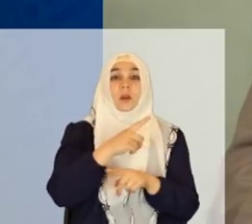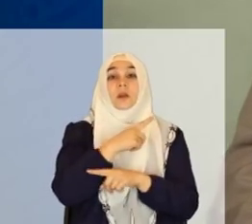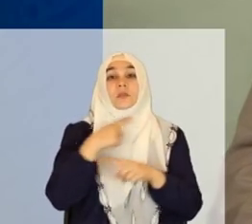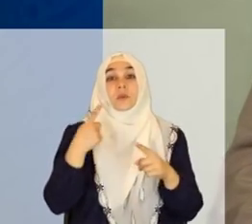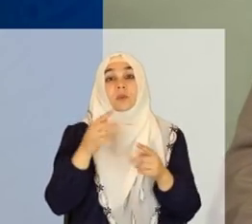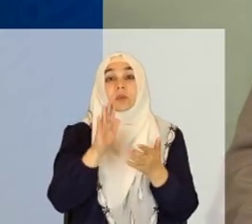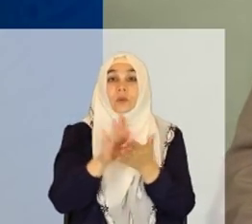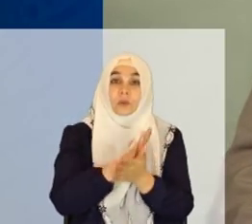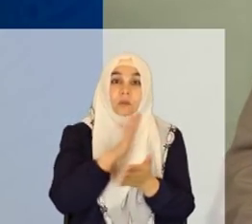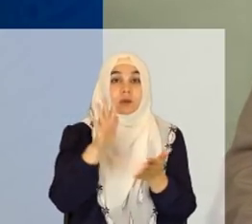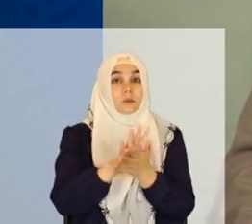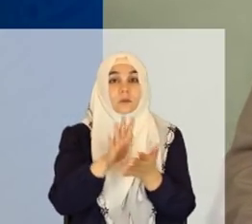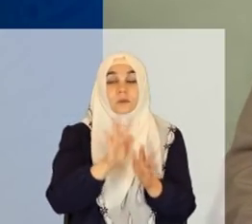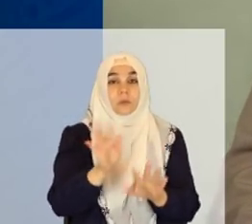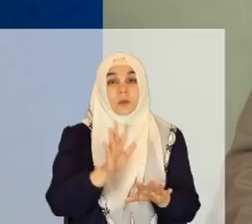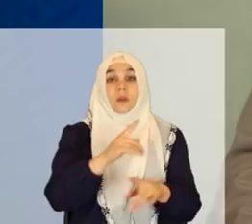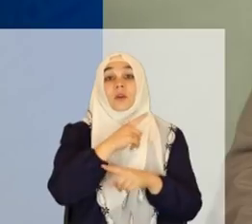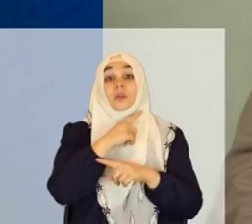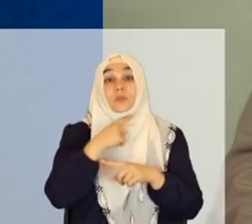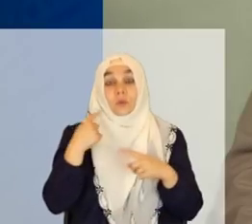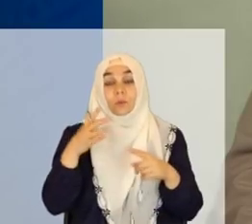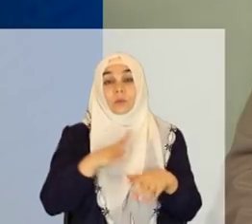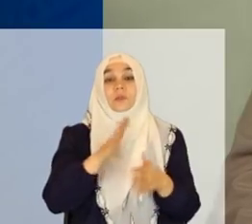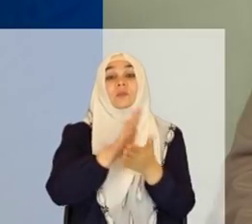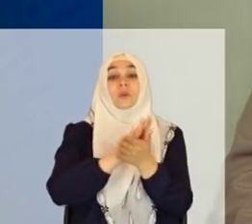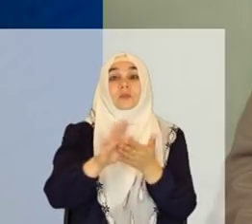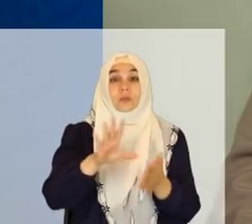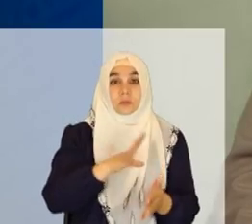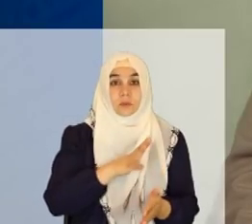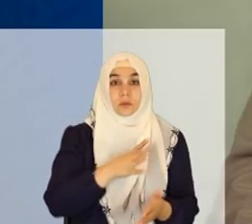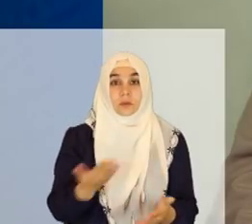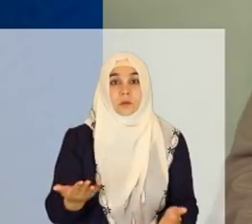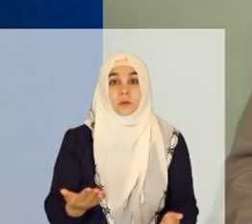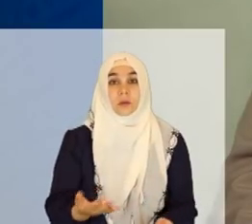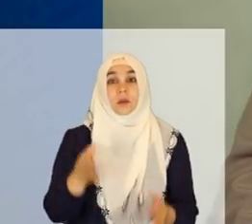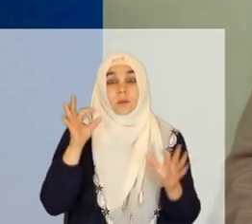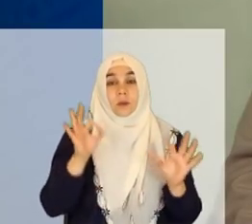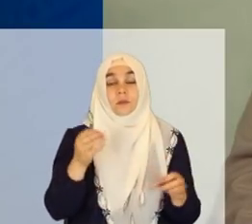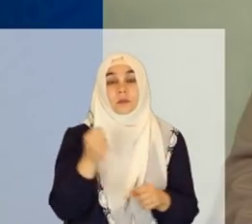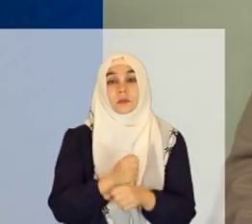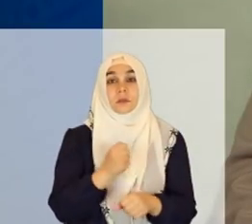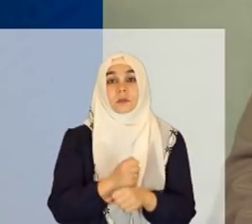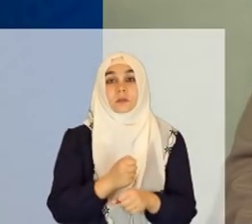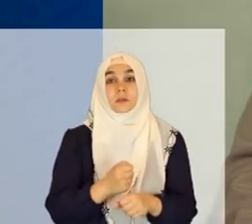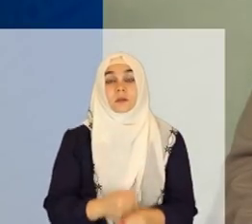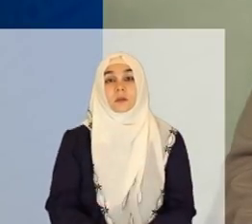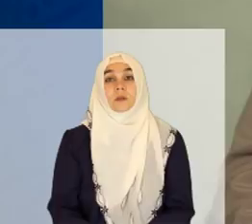So'yishni halol deyilmaydi. So'yilgan narsa halol bo'ladi. Agar halol bo'ladigan bo'lsa, qiladigan bo'lsa